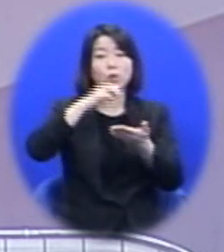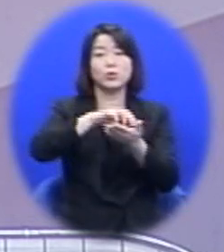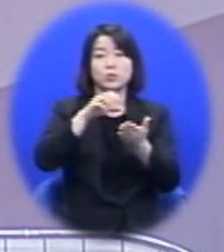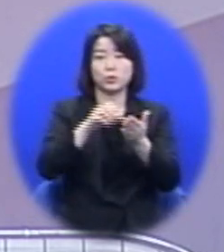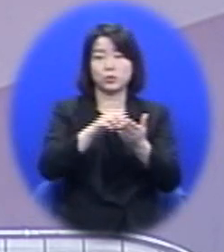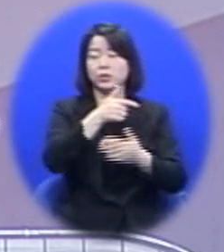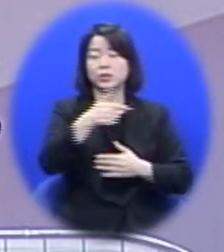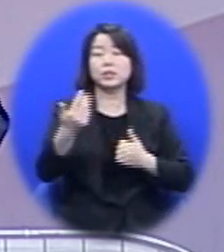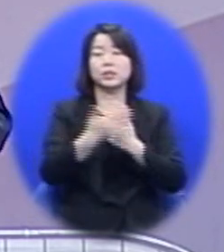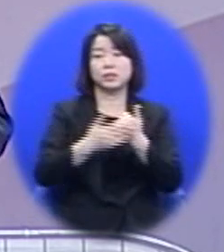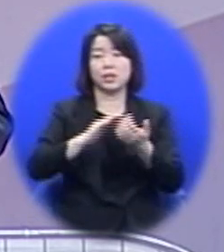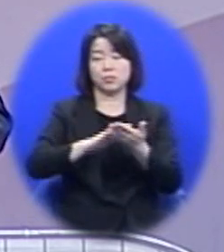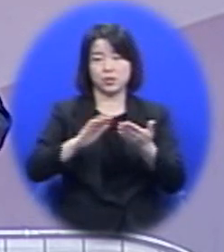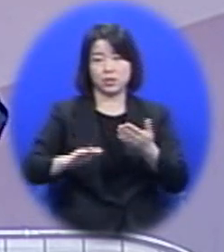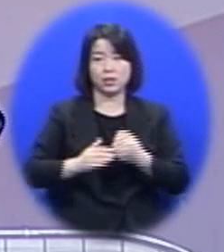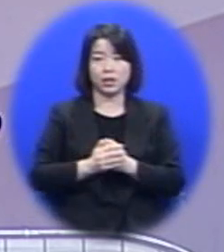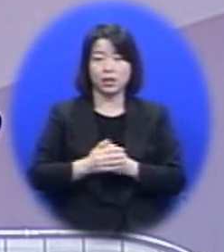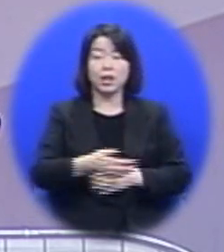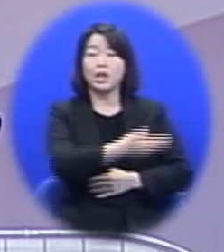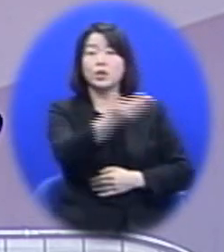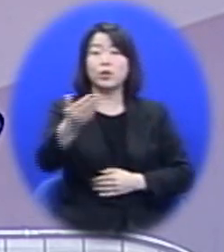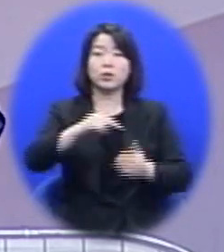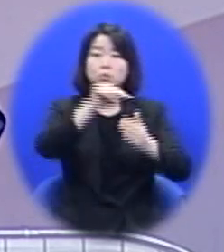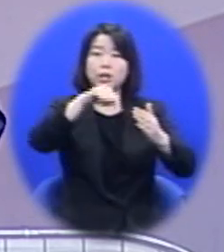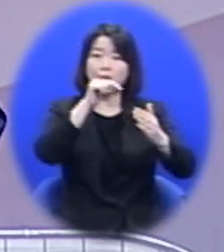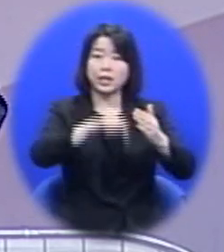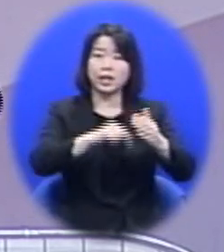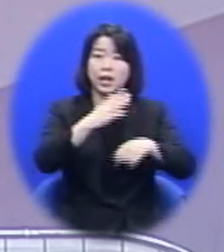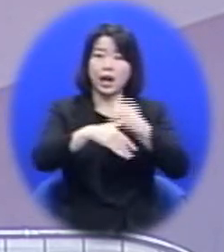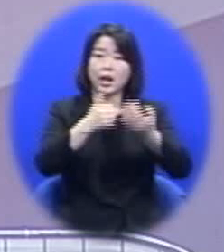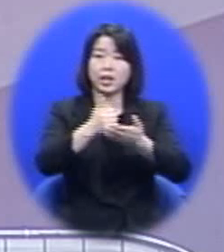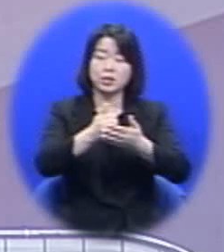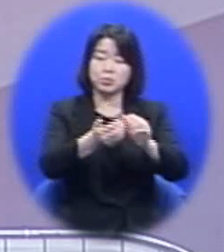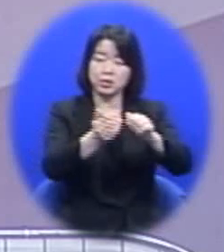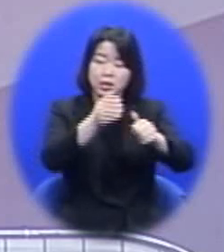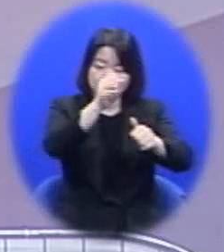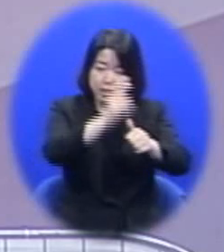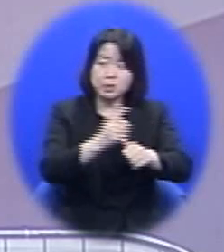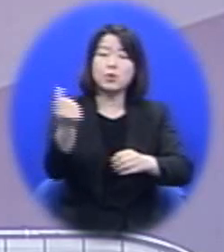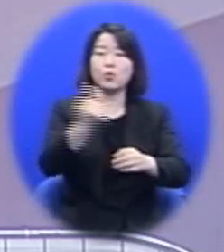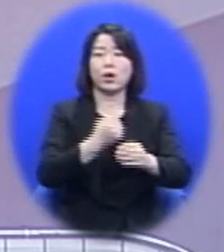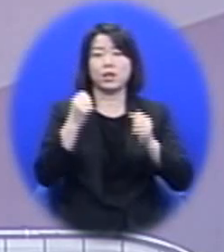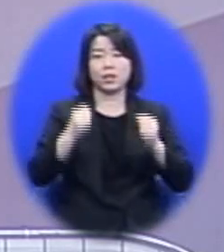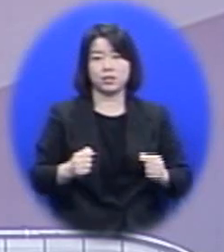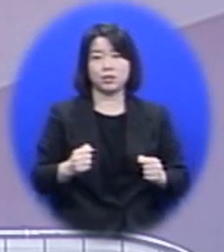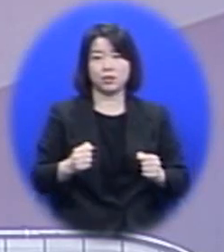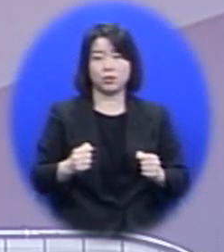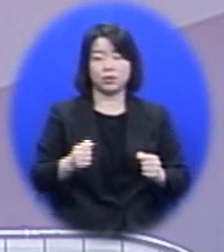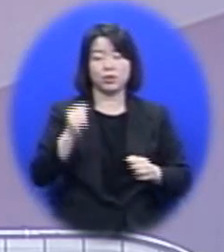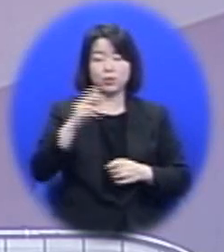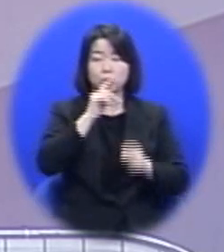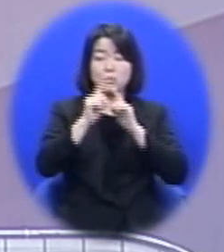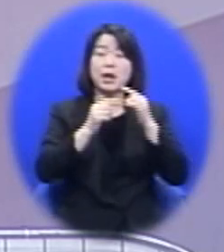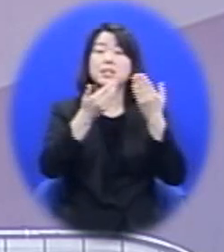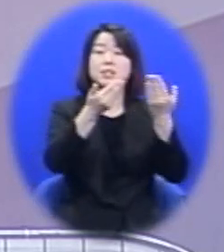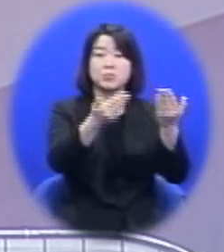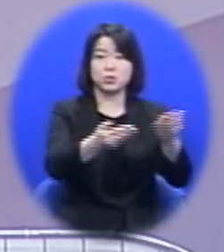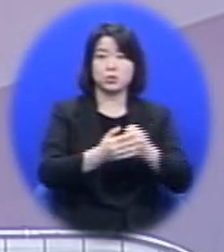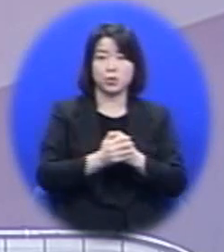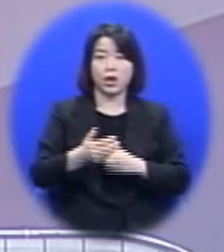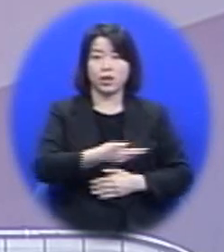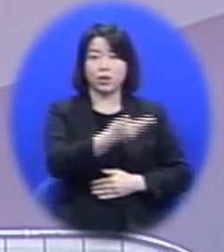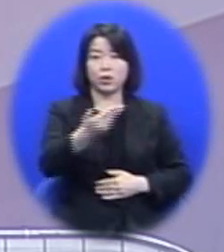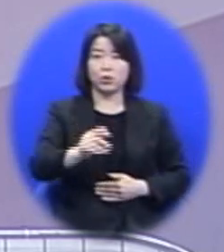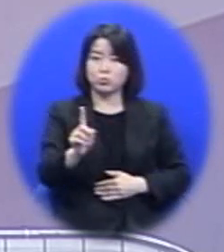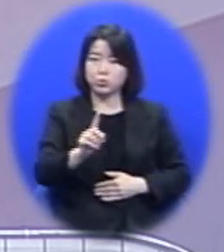은혜라니까요. 여러분 안에 하나님이 이미 와 계세요. 그리고 여러분에게 말씀하세요. 여러분이 정말